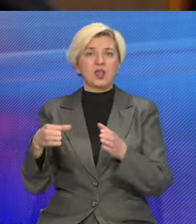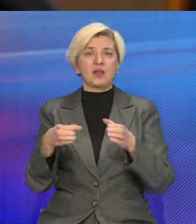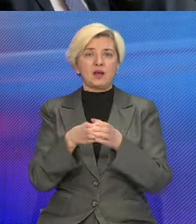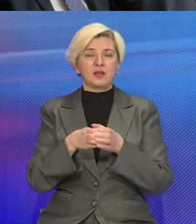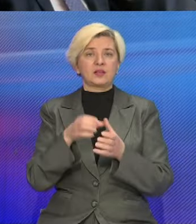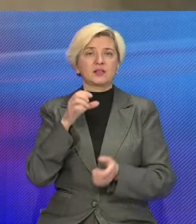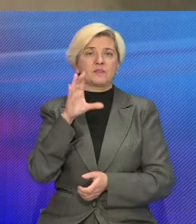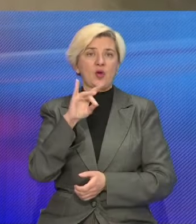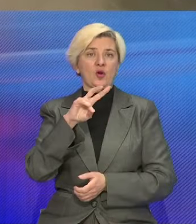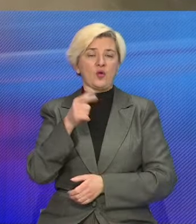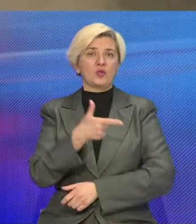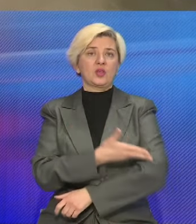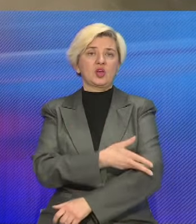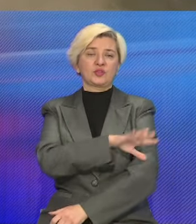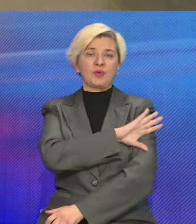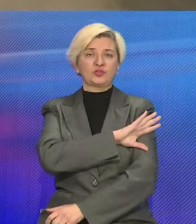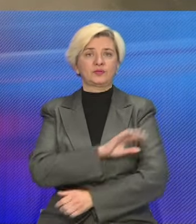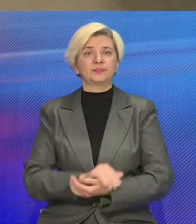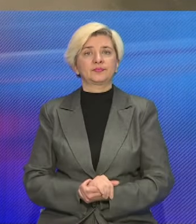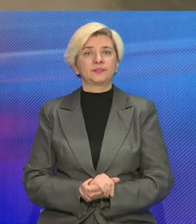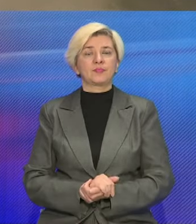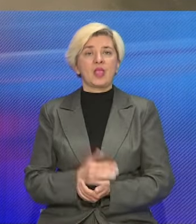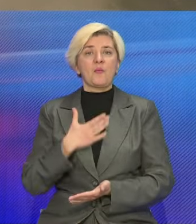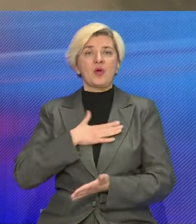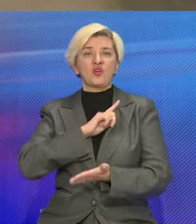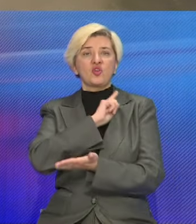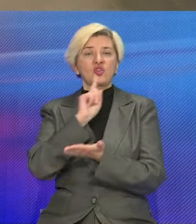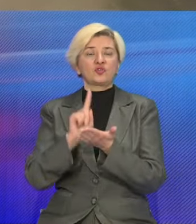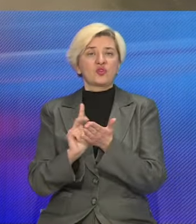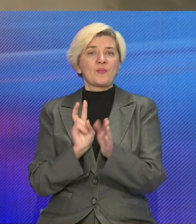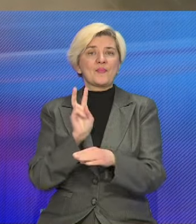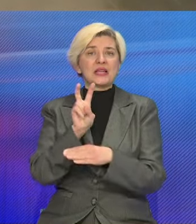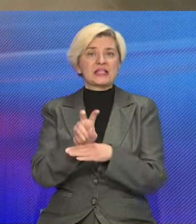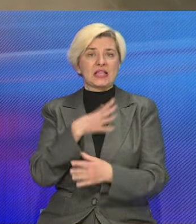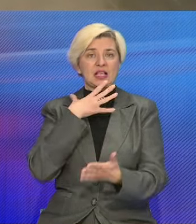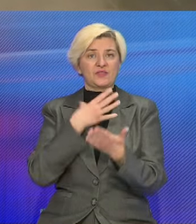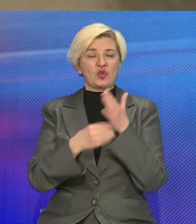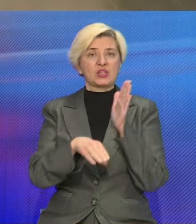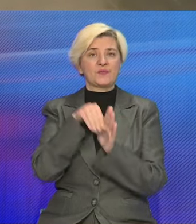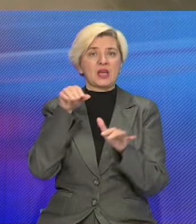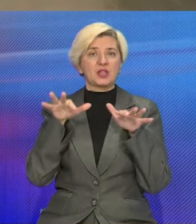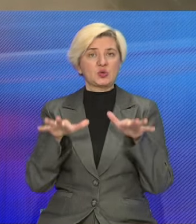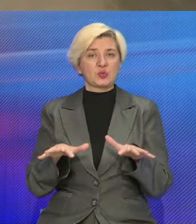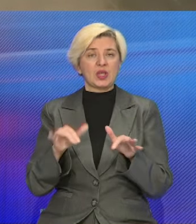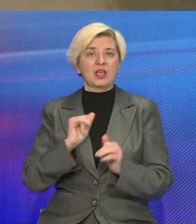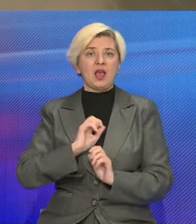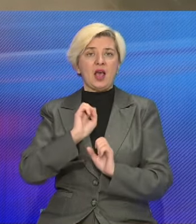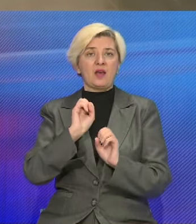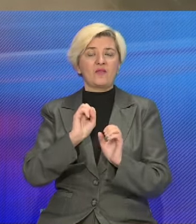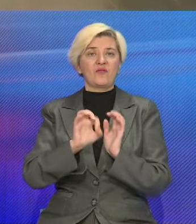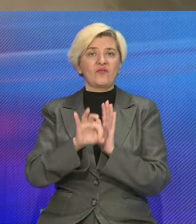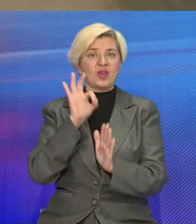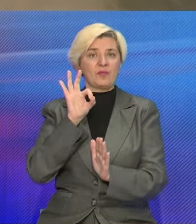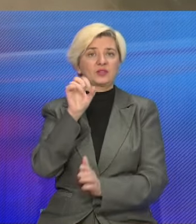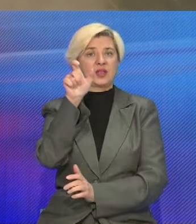Ми маємо прийти на свій избирательний участок, ми маємо віддати свій голос за того кандидата, який ми